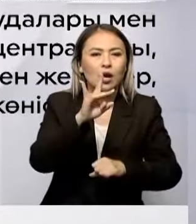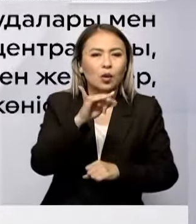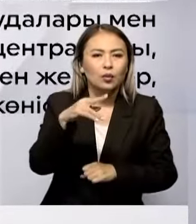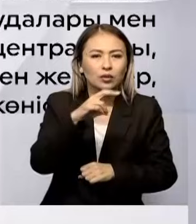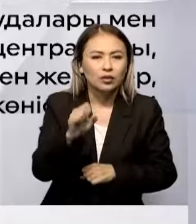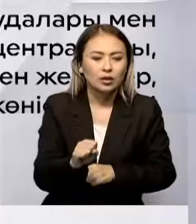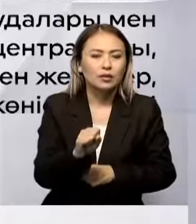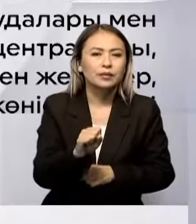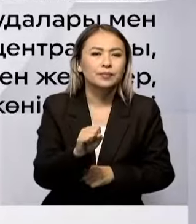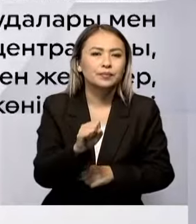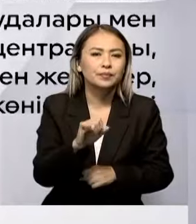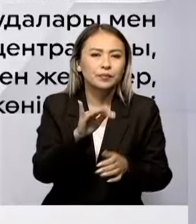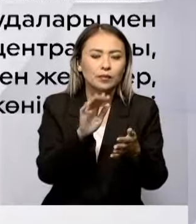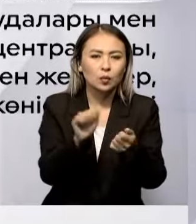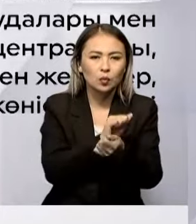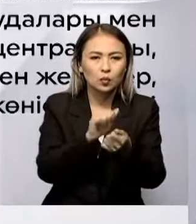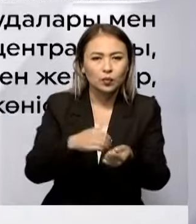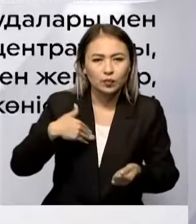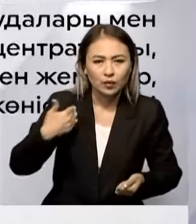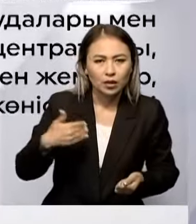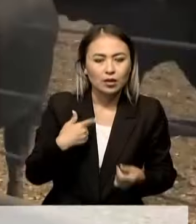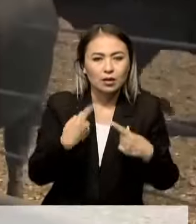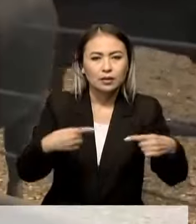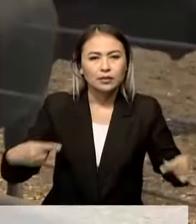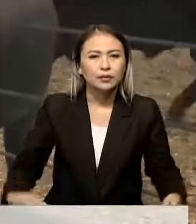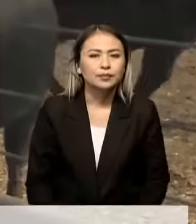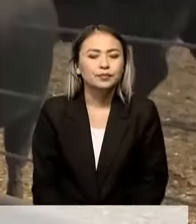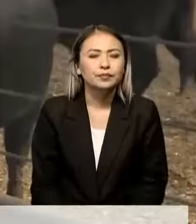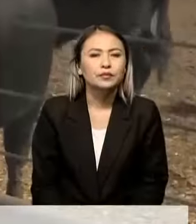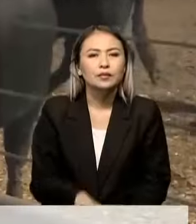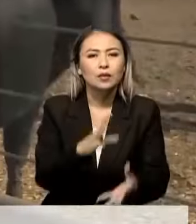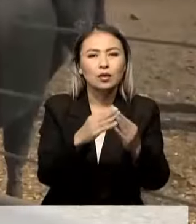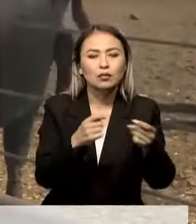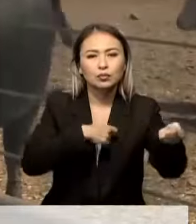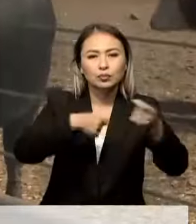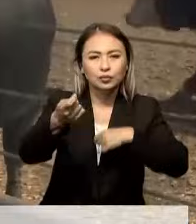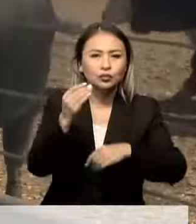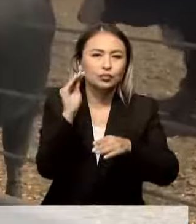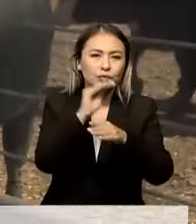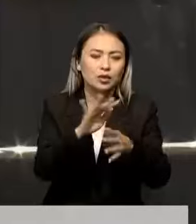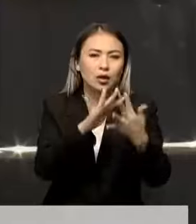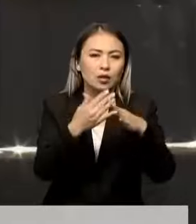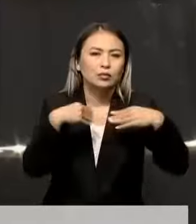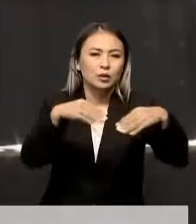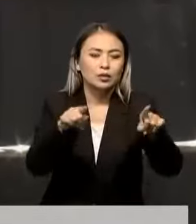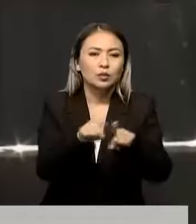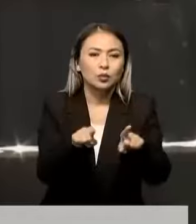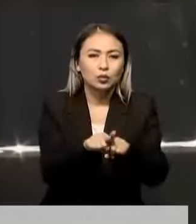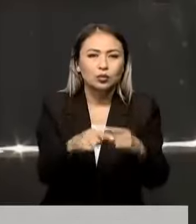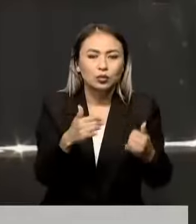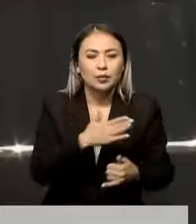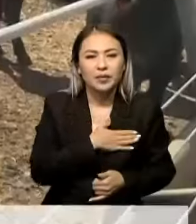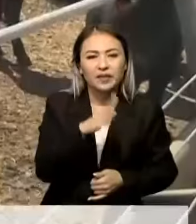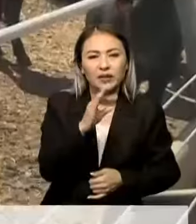мен концентраттары, кептірілген жемістер, көкөніс түрлері. Аңдасақ алыс-берістің негізгі үлесі ауыл шаруашылығы бағытында. Біздің